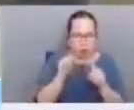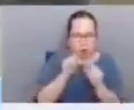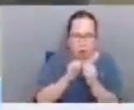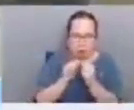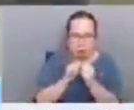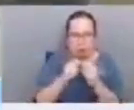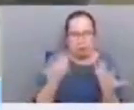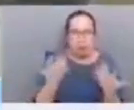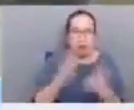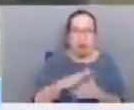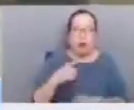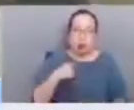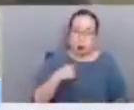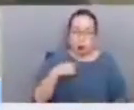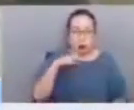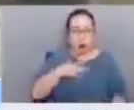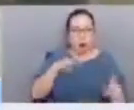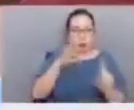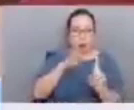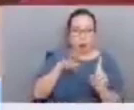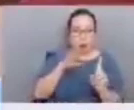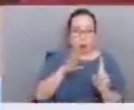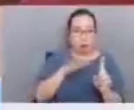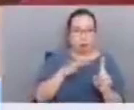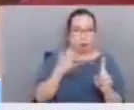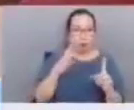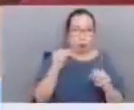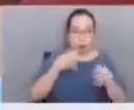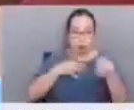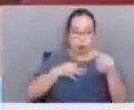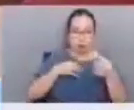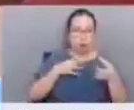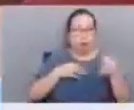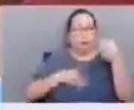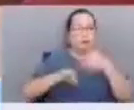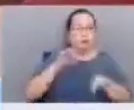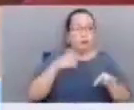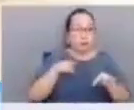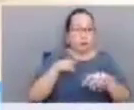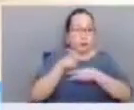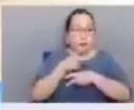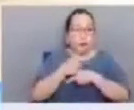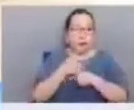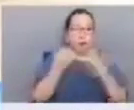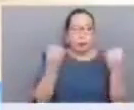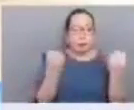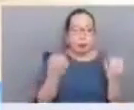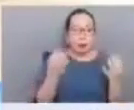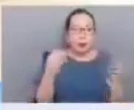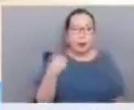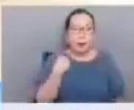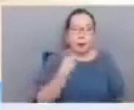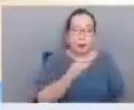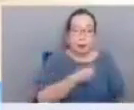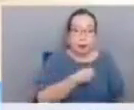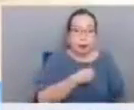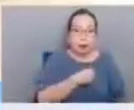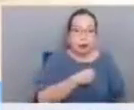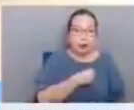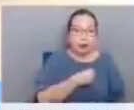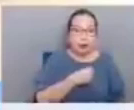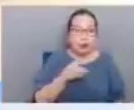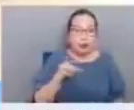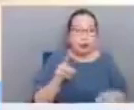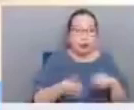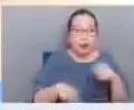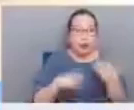pwede ka na ngayon umutang. Ito ang pinakamagandang policy na inadapt ng GSIS. So, hindi na siya